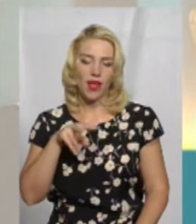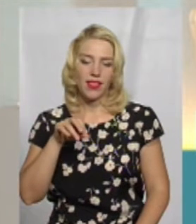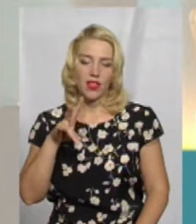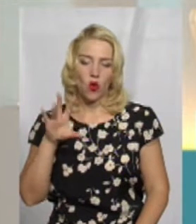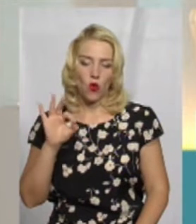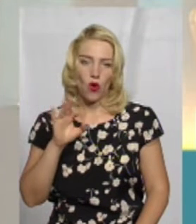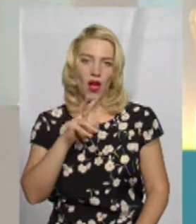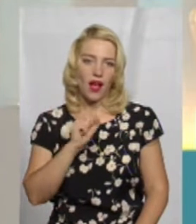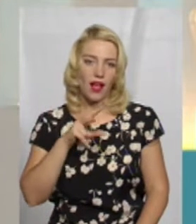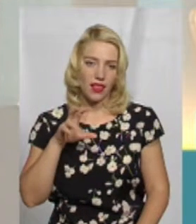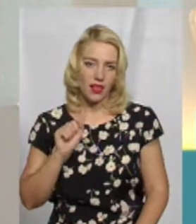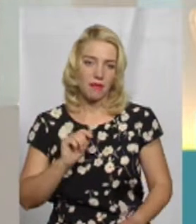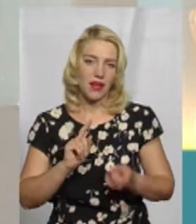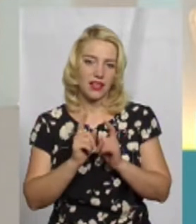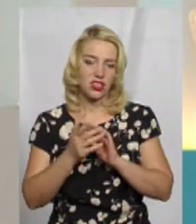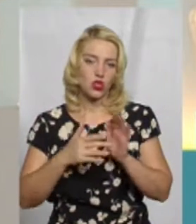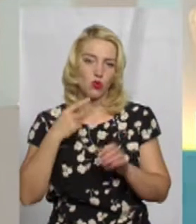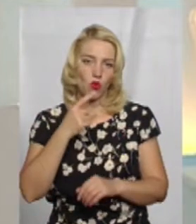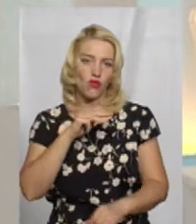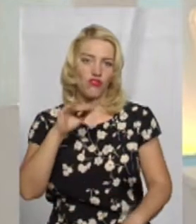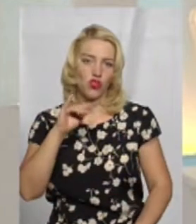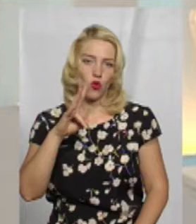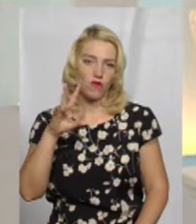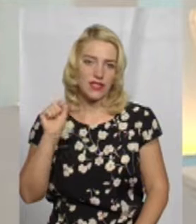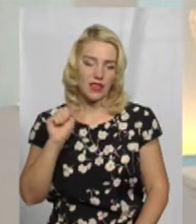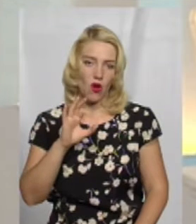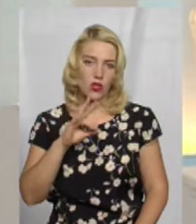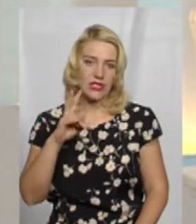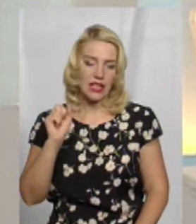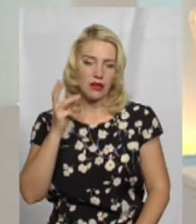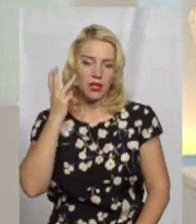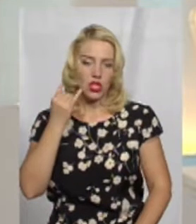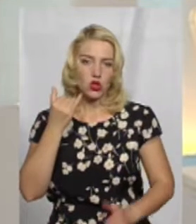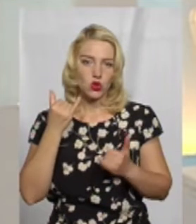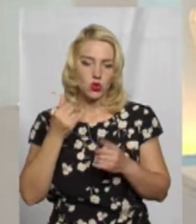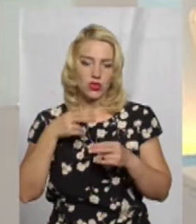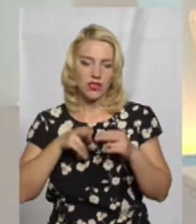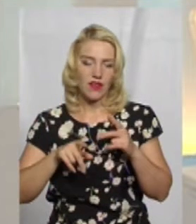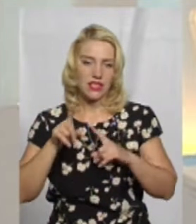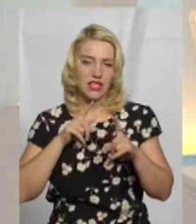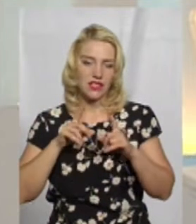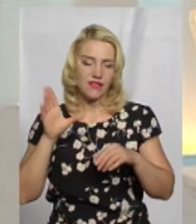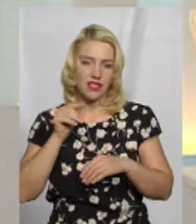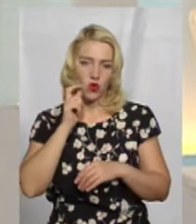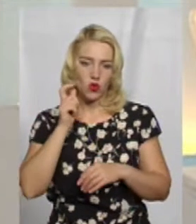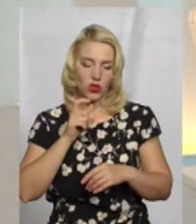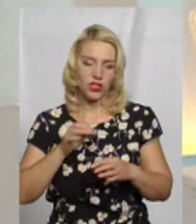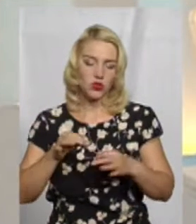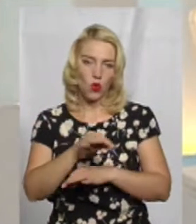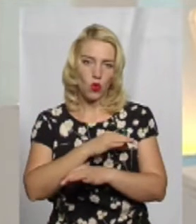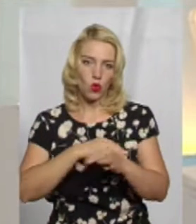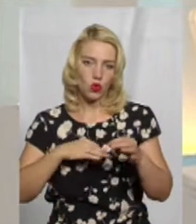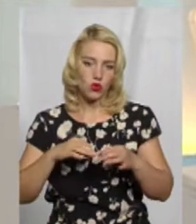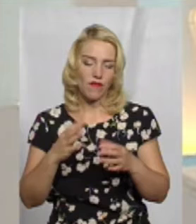перекладачка на жестову мову Оксана Фіновська. У Хмельницькому щойно завершилося засідання Всеукраїнського круглого